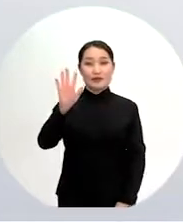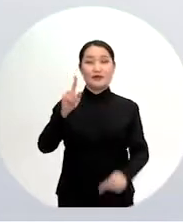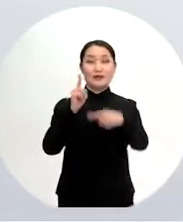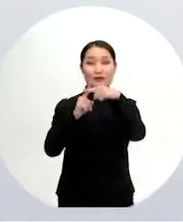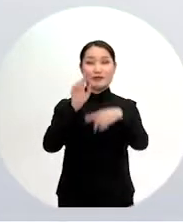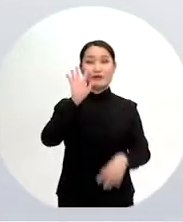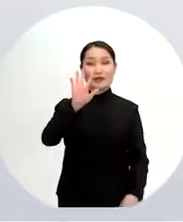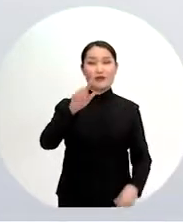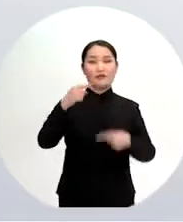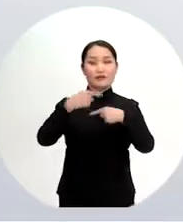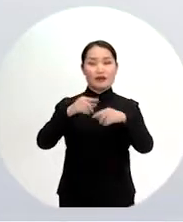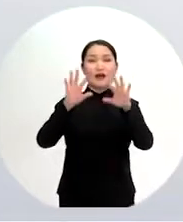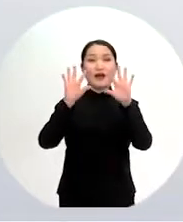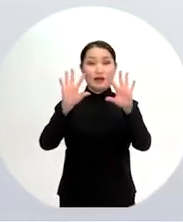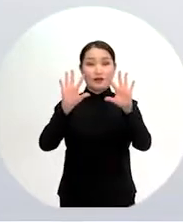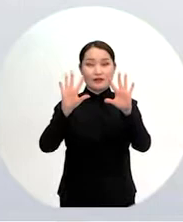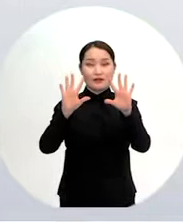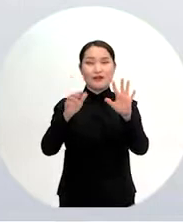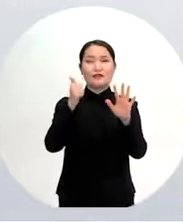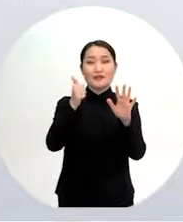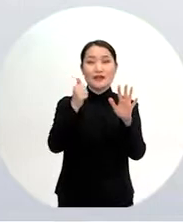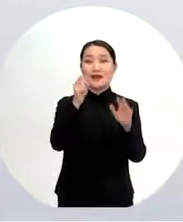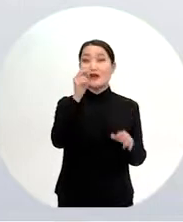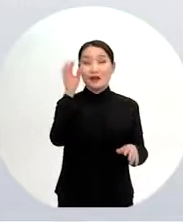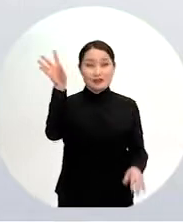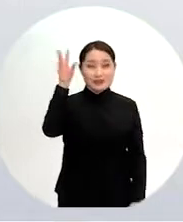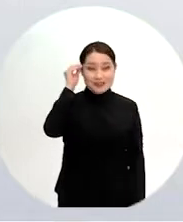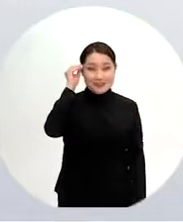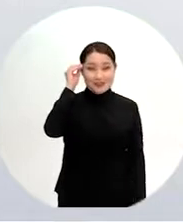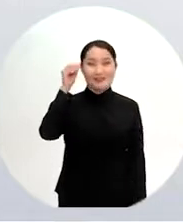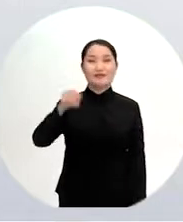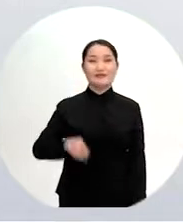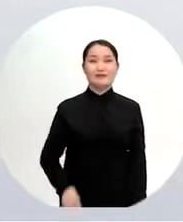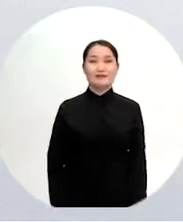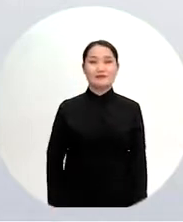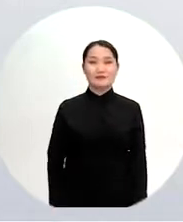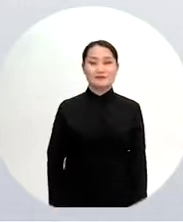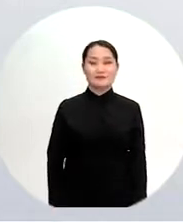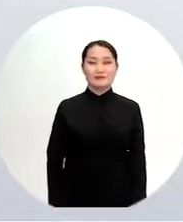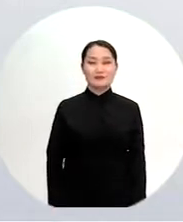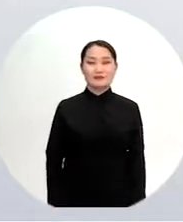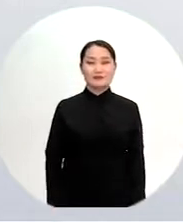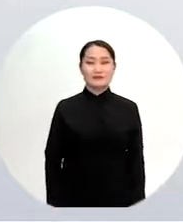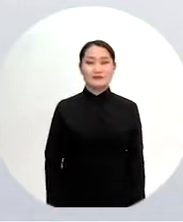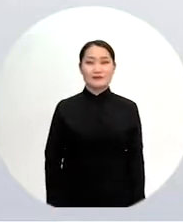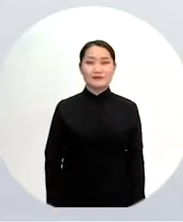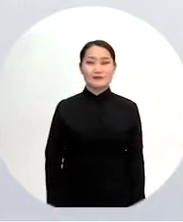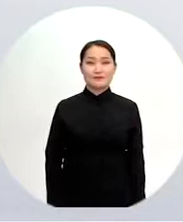5-ыг нэмэхэд 10 гардаг гэдгийг анхааралтай тогтоож аваарай хүүхдүүдээ.